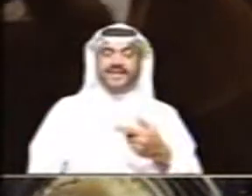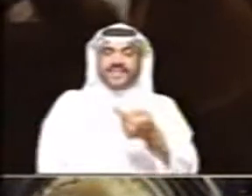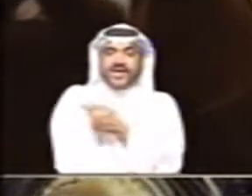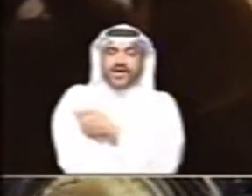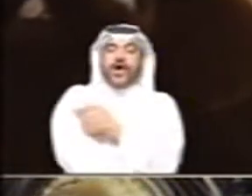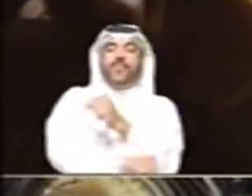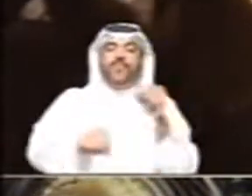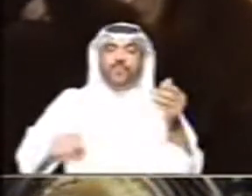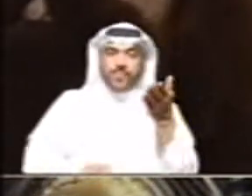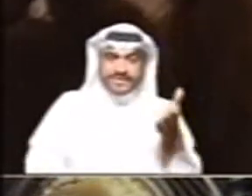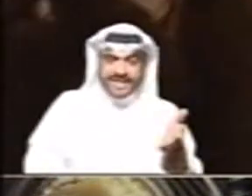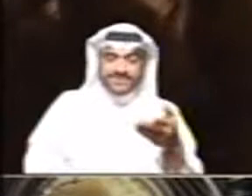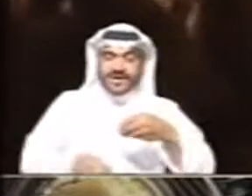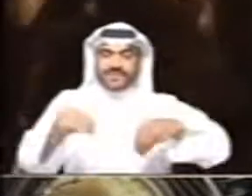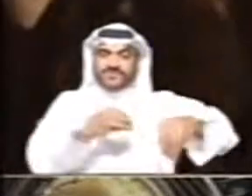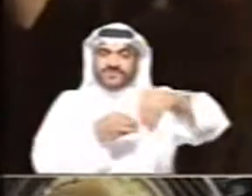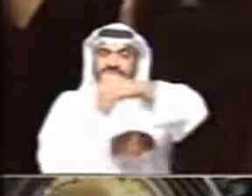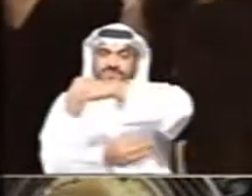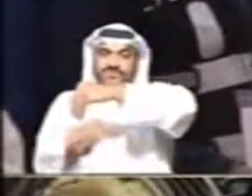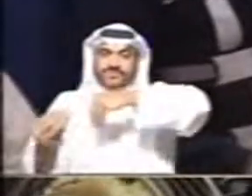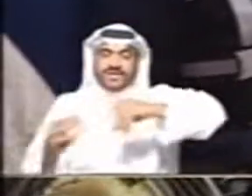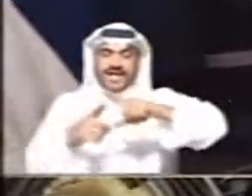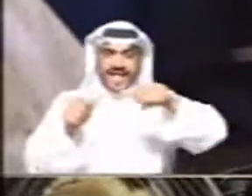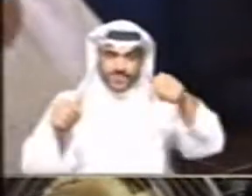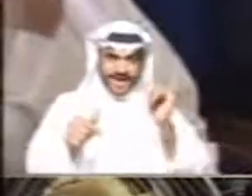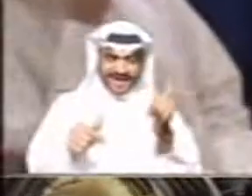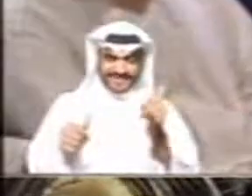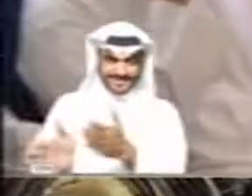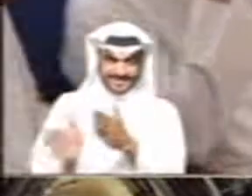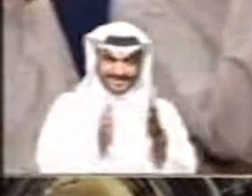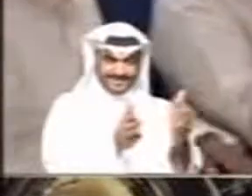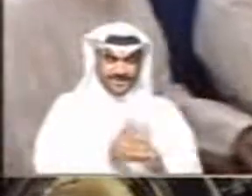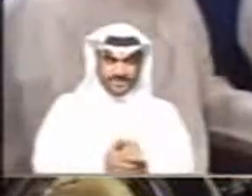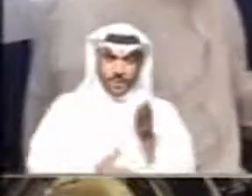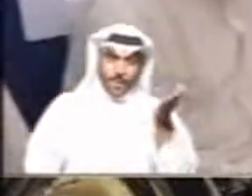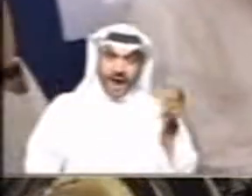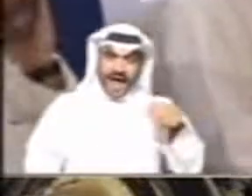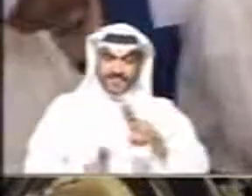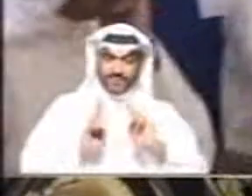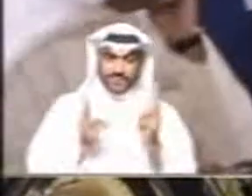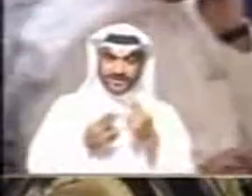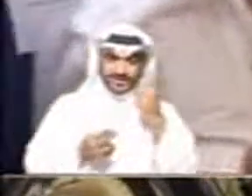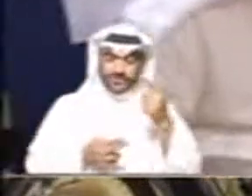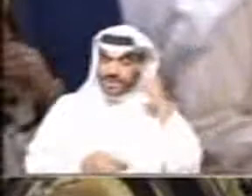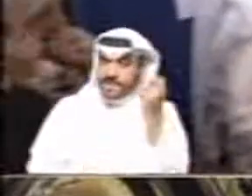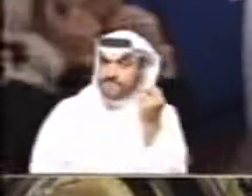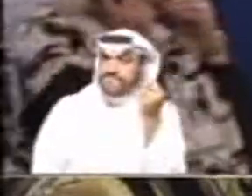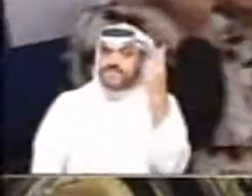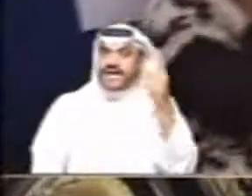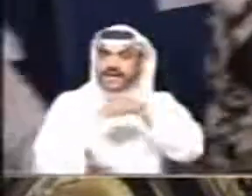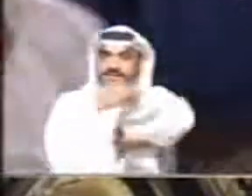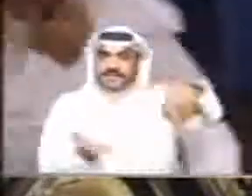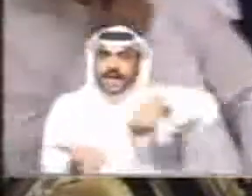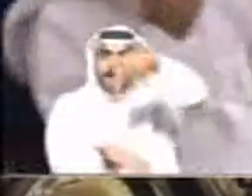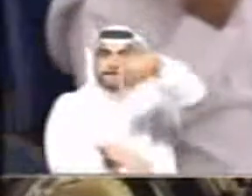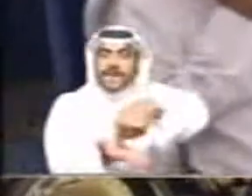والمستشفيات الطبية بين دول مجلس التعاون الخليجي. ويعكف معهد الكويت الأبحاث العلمية على إنشاء مركز خاص في